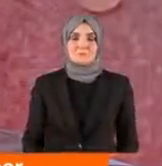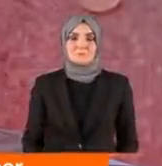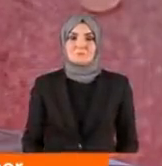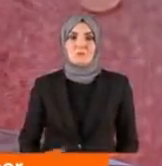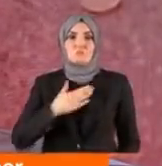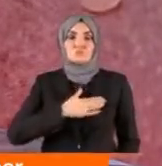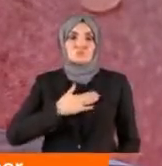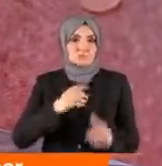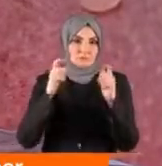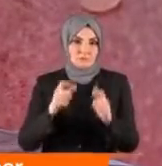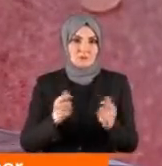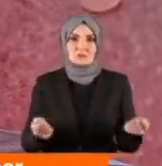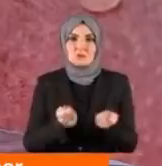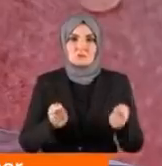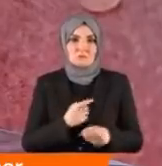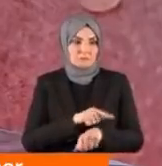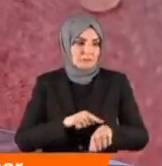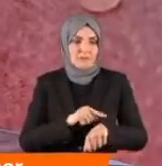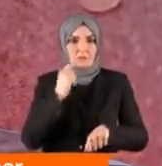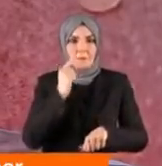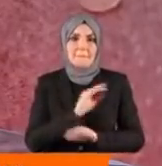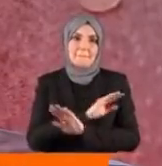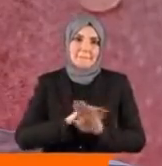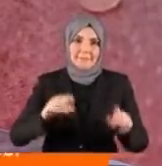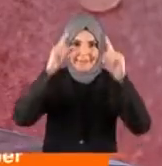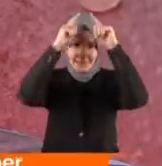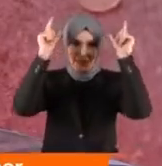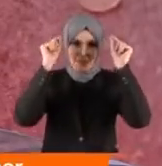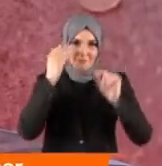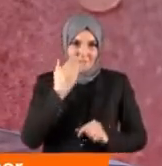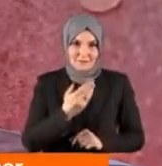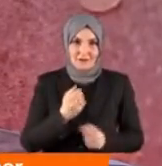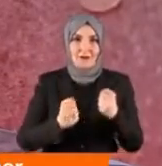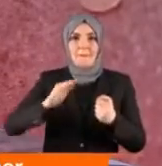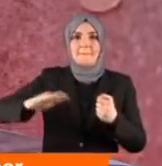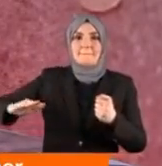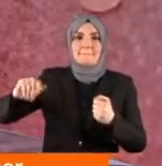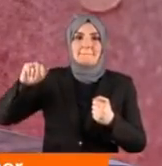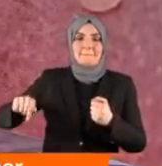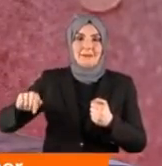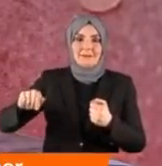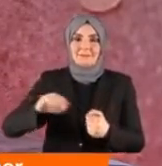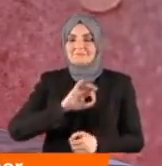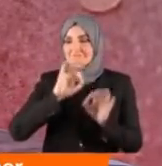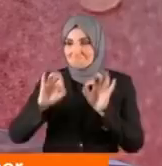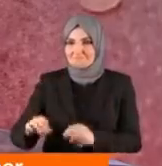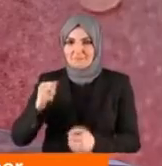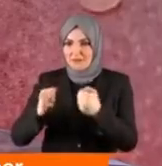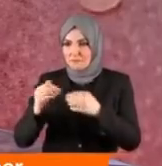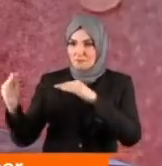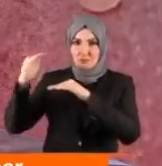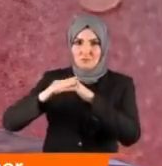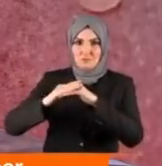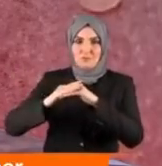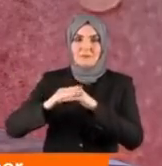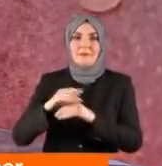Ben Bursa'da mesaisi biten bir hemşire otoparkta bekleyen aracın üstünde bir cips kutusu gördü çöpe atacak